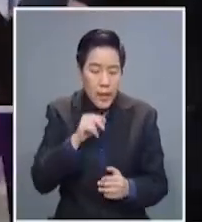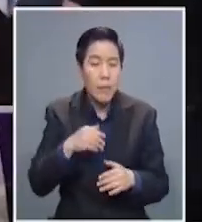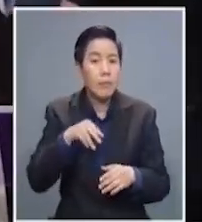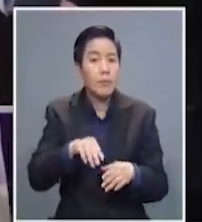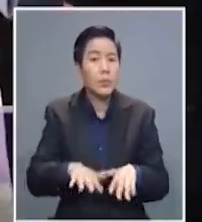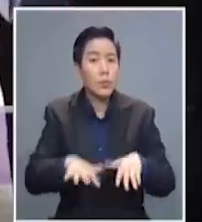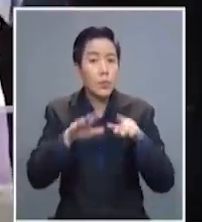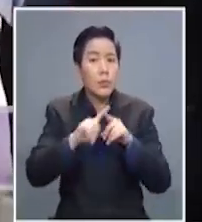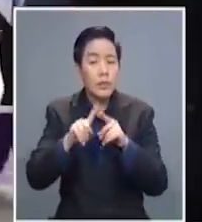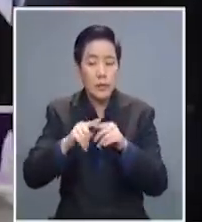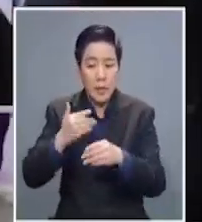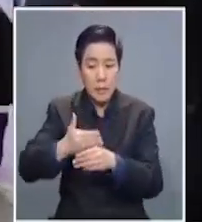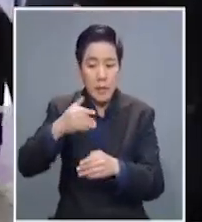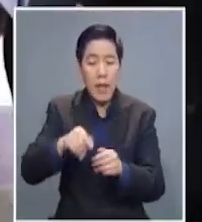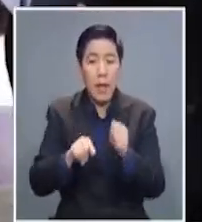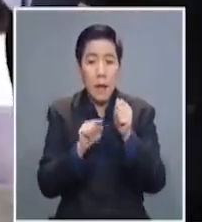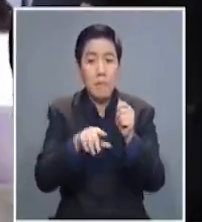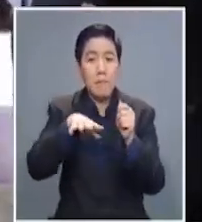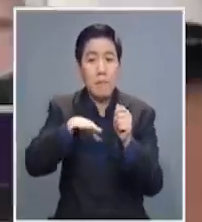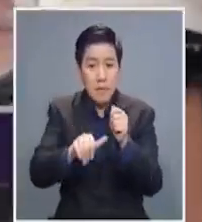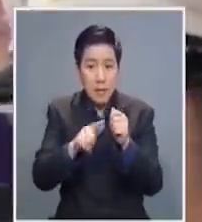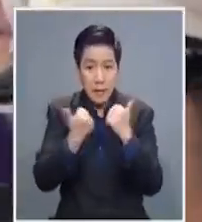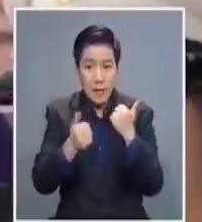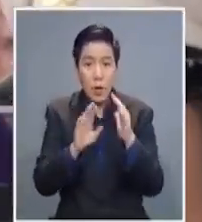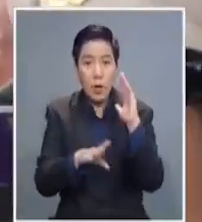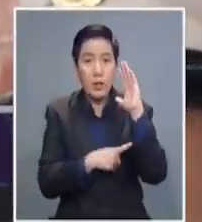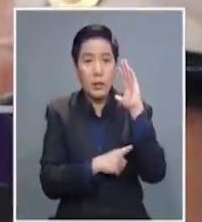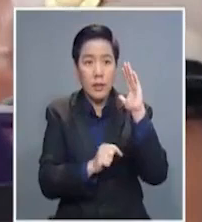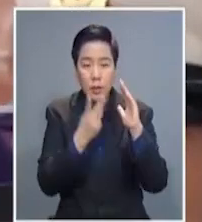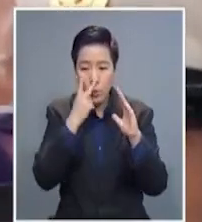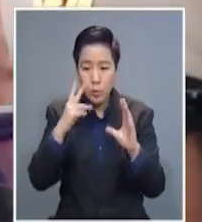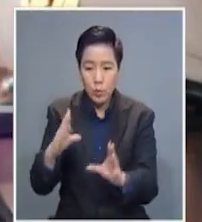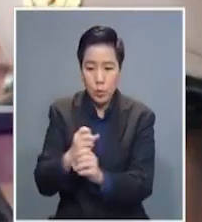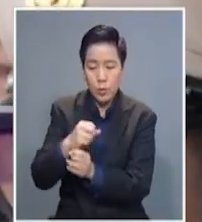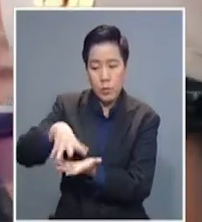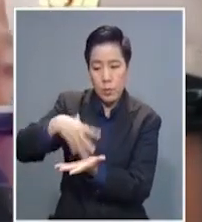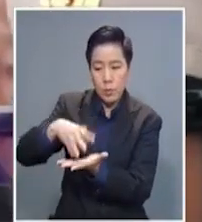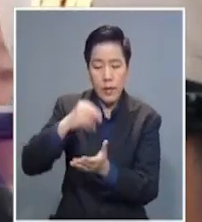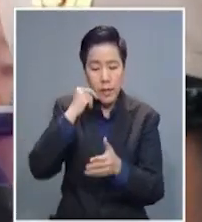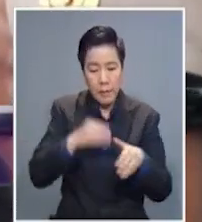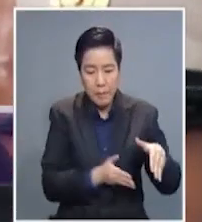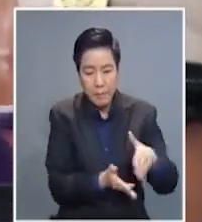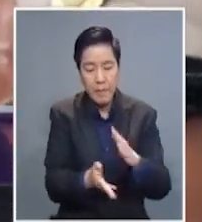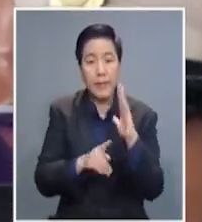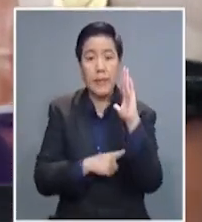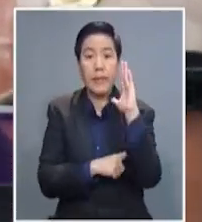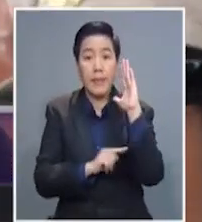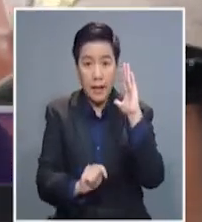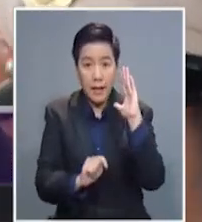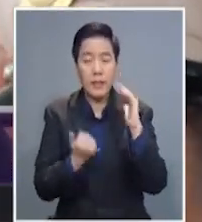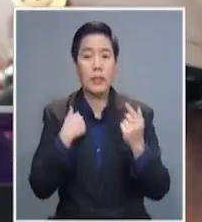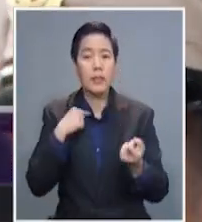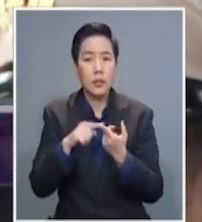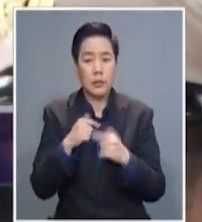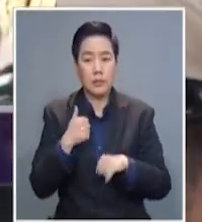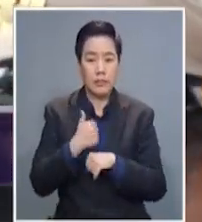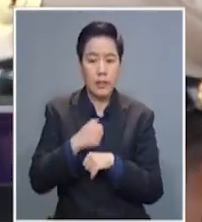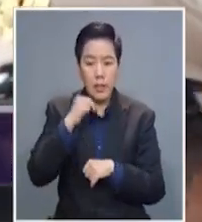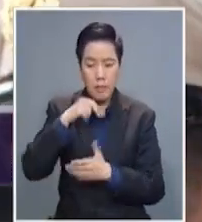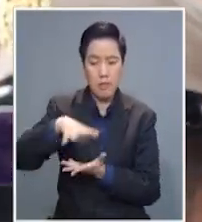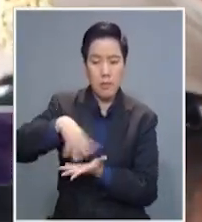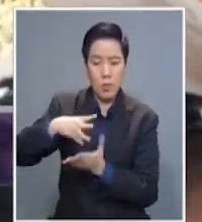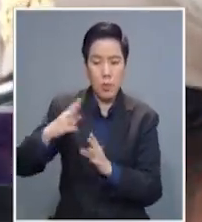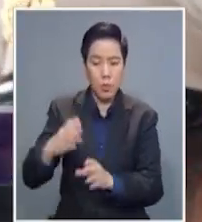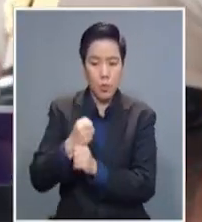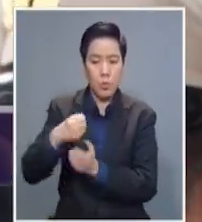องช้างตำบลบางรักอำเภอเมืองตรังและรับฟังบรรยายสรุปสถานการณ์ในแม่น้ำตรังจากนายทองเปลวกองจันทร์อธิบดีกรมชลประท